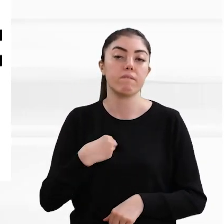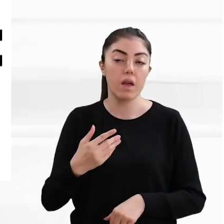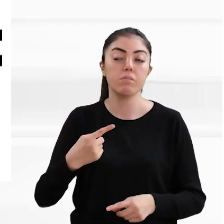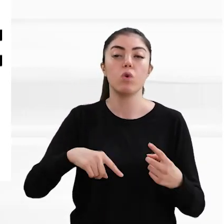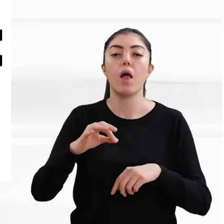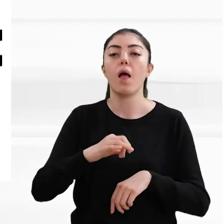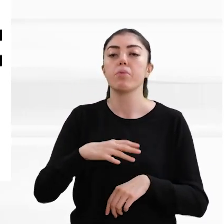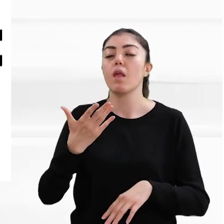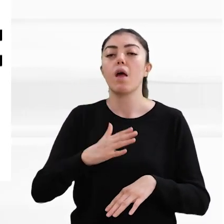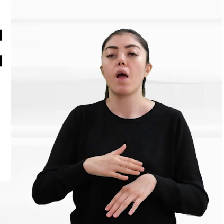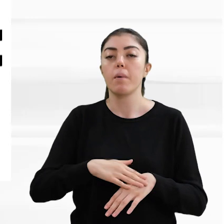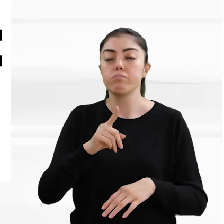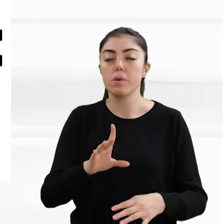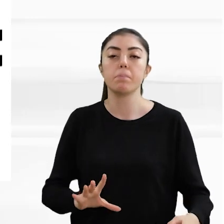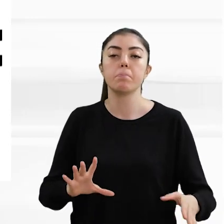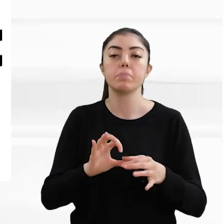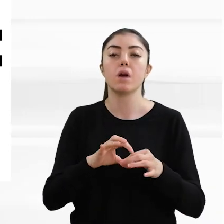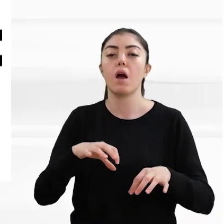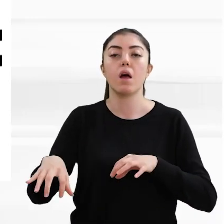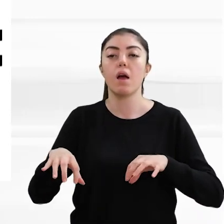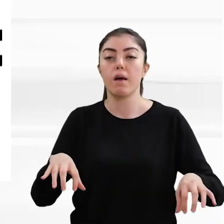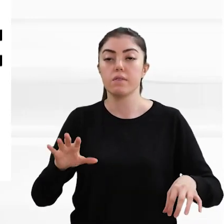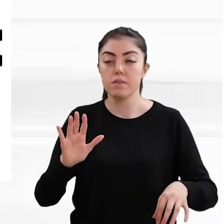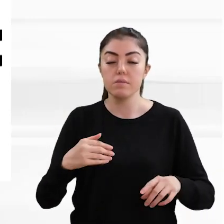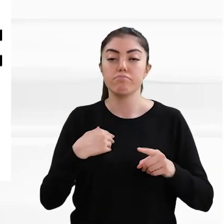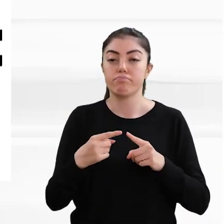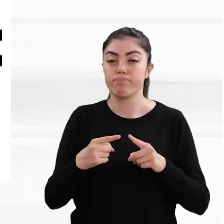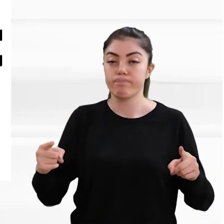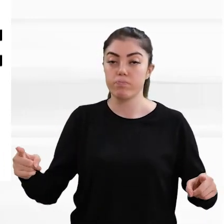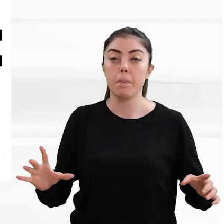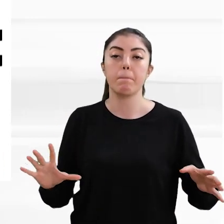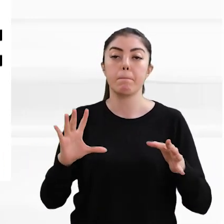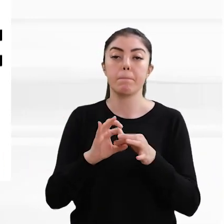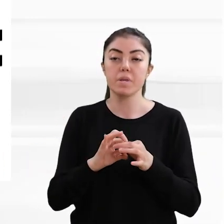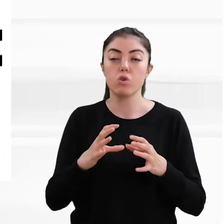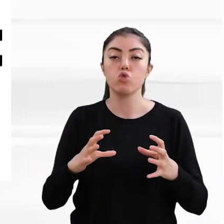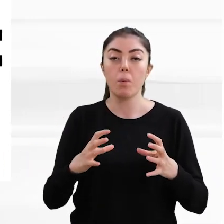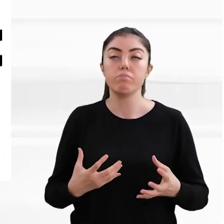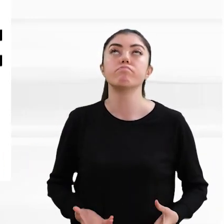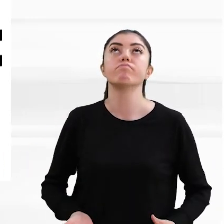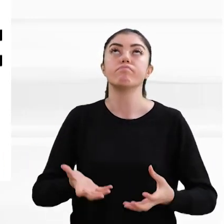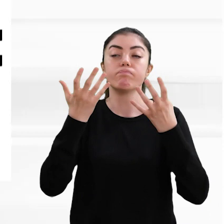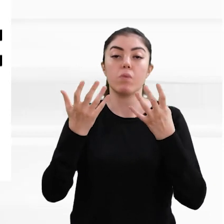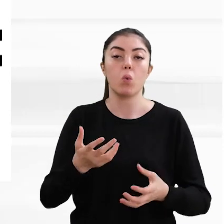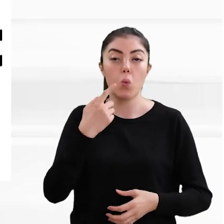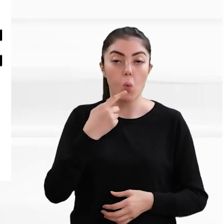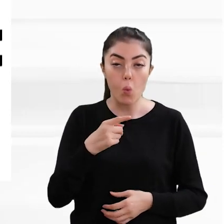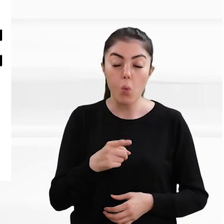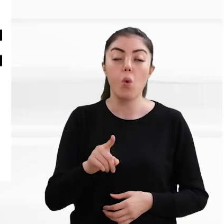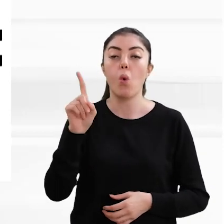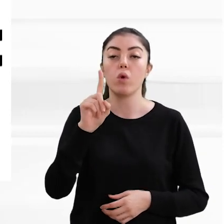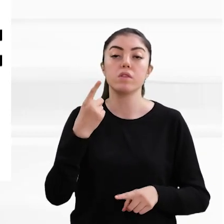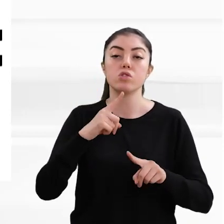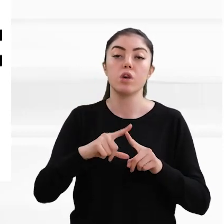Hemen biz bunu bileşenlerine ayıralım. Yatay bileşenimiz, topun atıldığı andaki yatay bileşenimiz